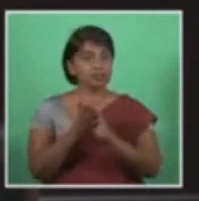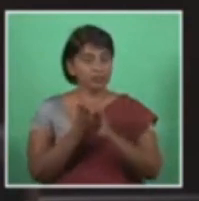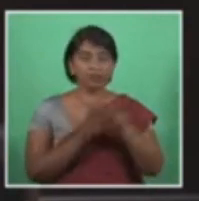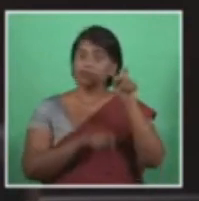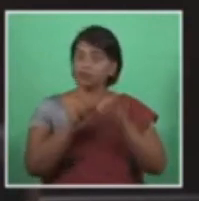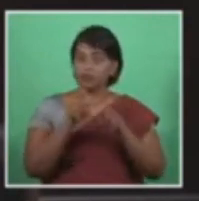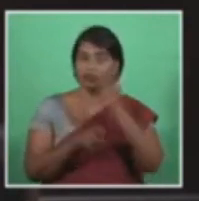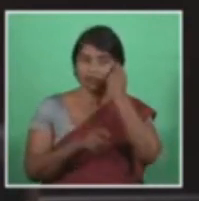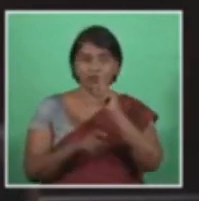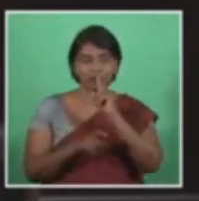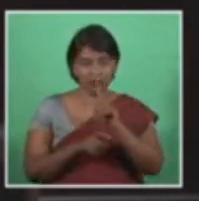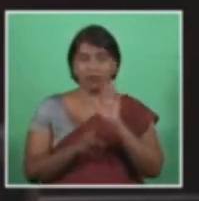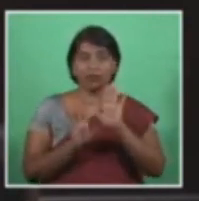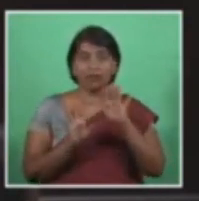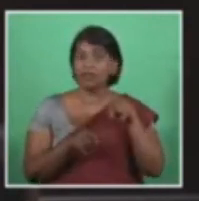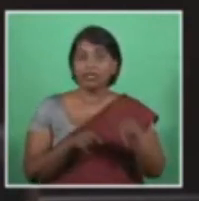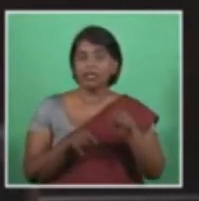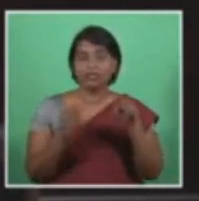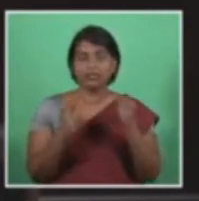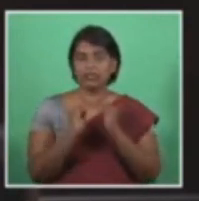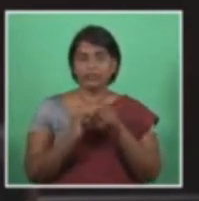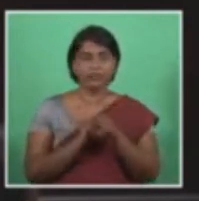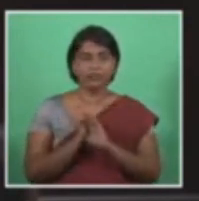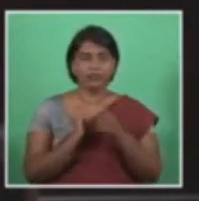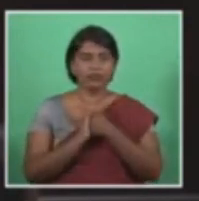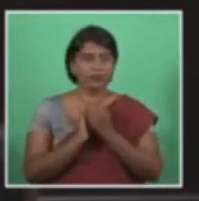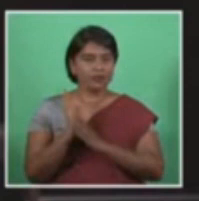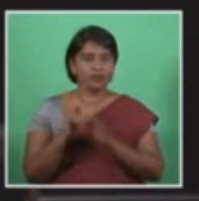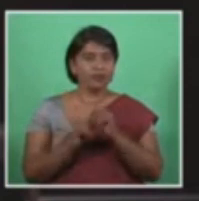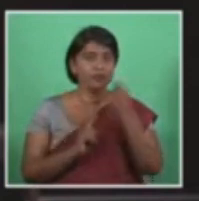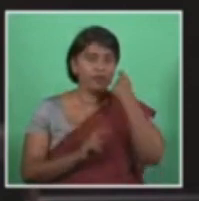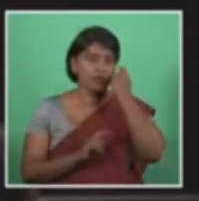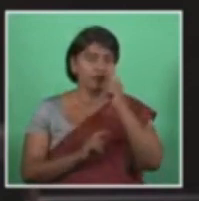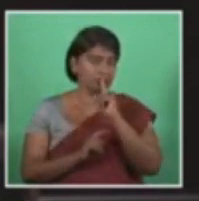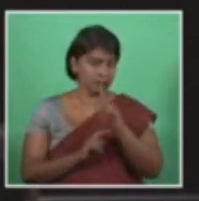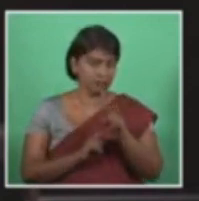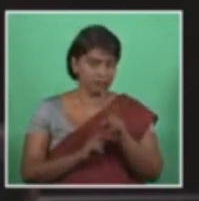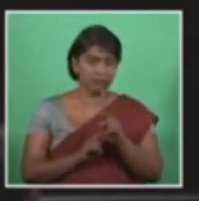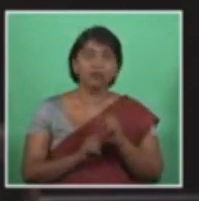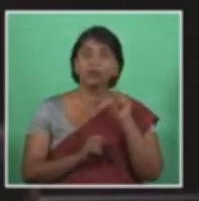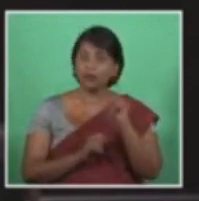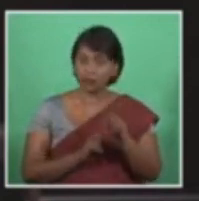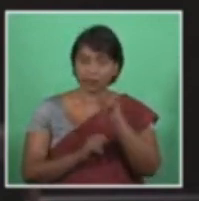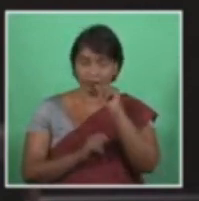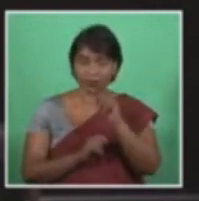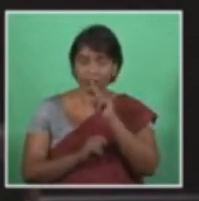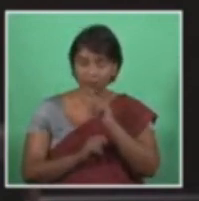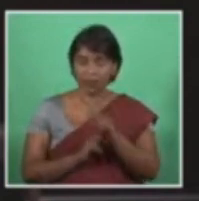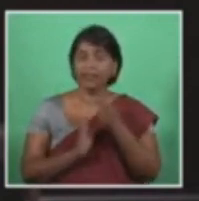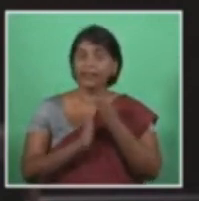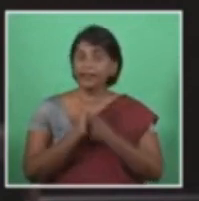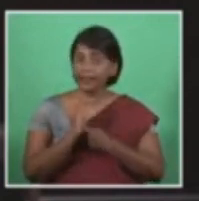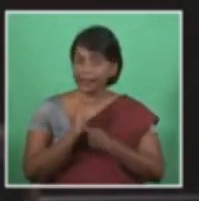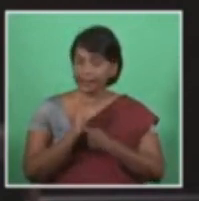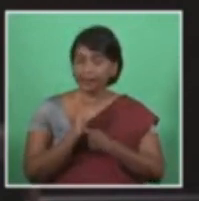ක්‍රියාකාරීන් කියලා අදහස් කරන්න උත්සාහ කරනවා හැබැයි එහෙම එකක් නෙවෙයි ගරු මන්ත්‍රීතුමේ මෙතන අදහස් කරන්නේ මේකෙදී අදහස් කරන්නේ නීතියේ